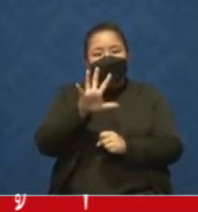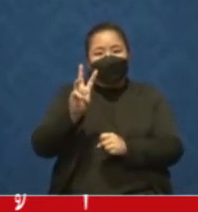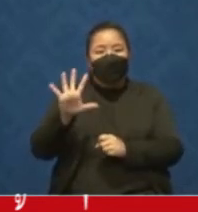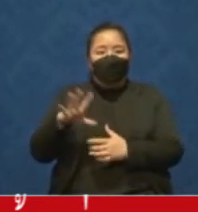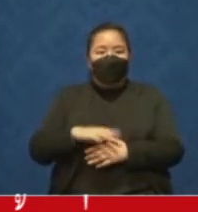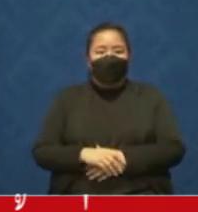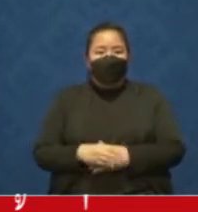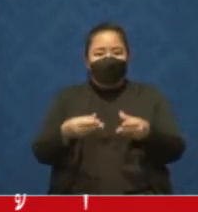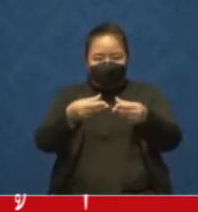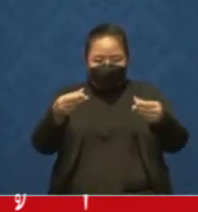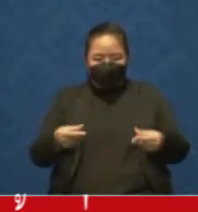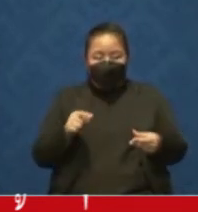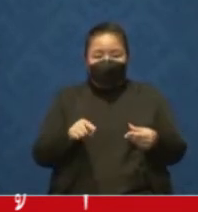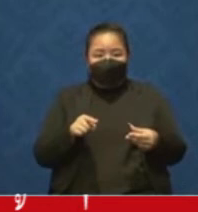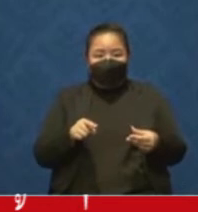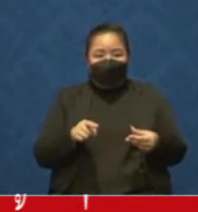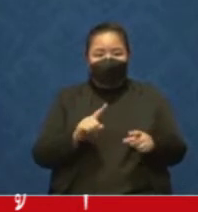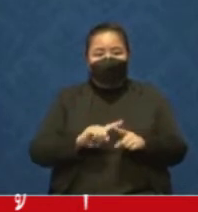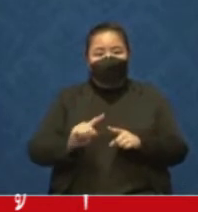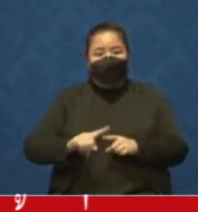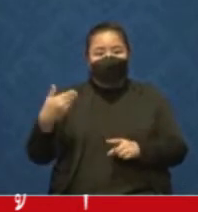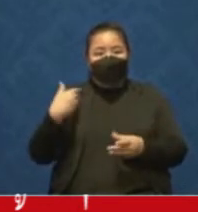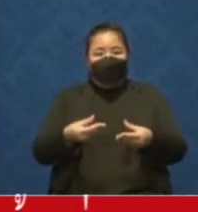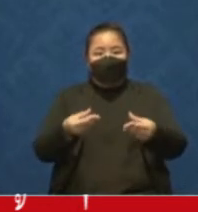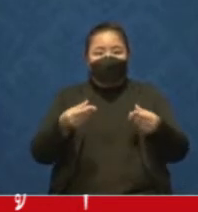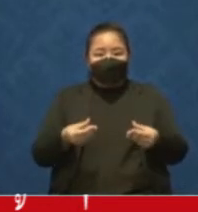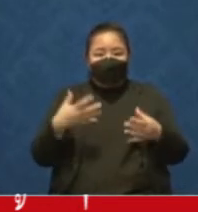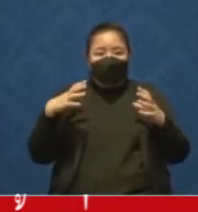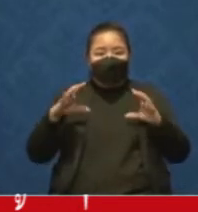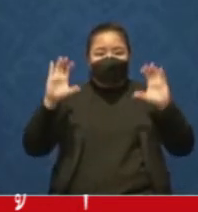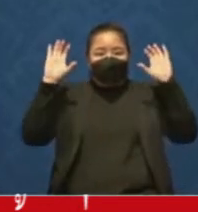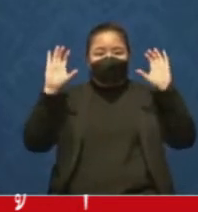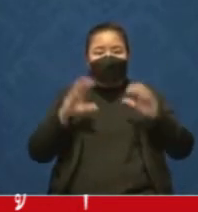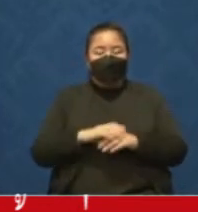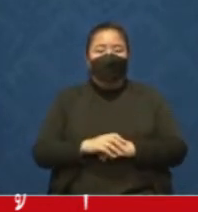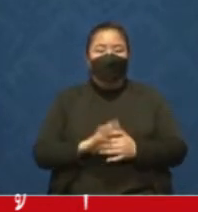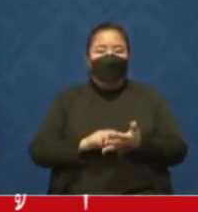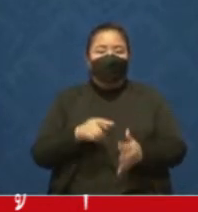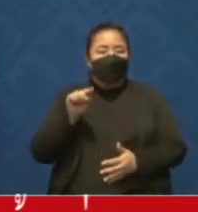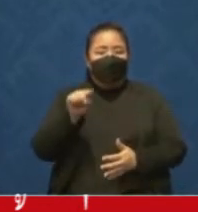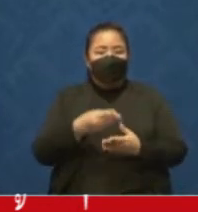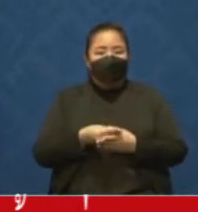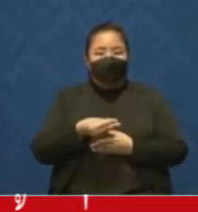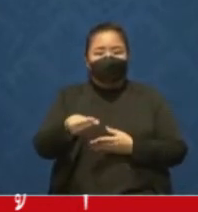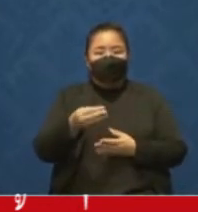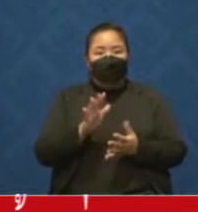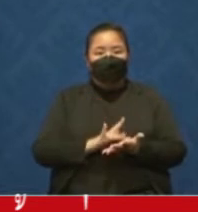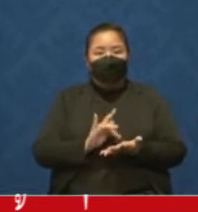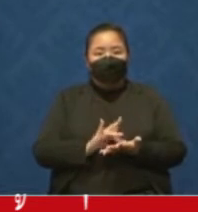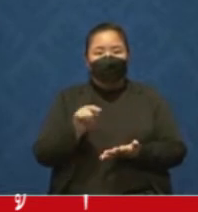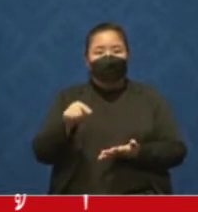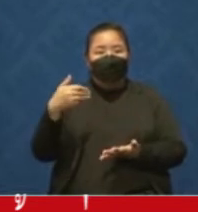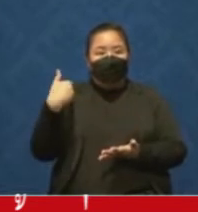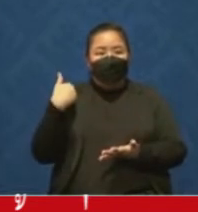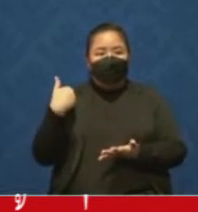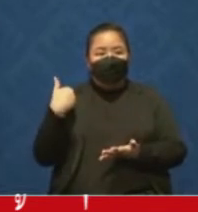จากเอกสารจากวชาการต่ๆที่ออกมาแต่ประกฎว่ารัฐบาลได้สั่งซือยาที่บอกว่ามี